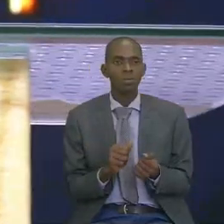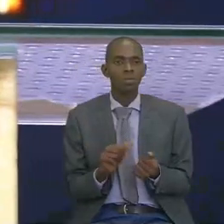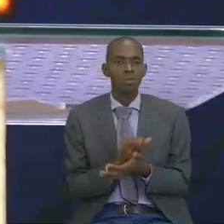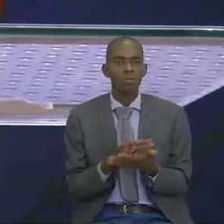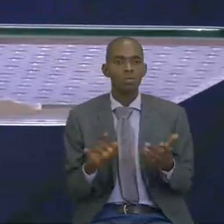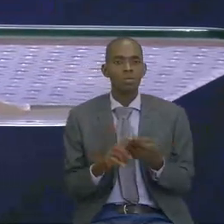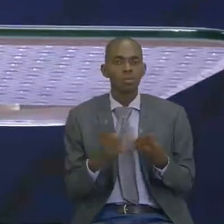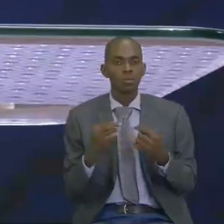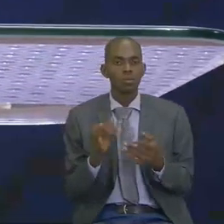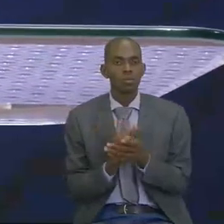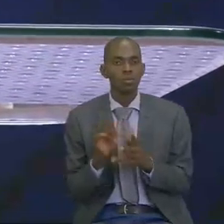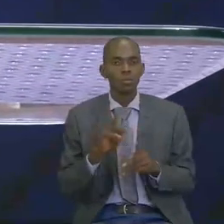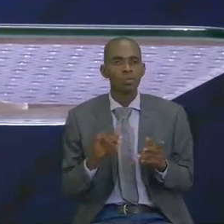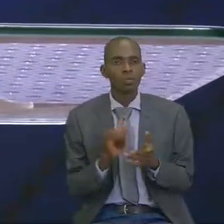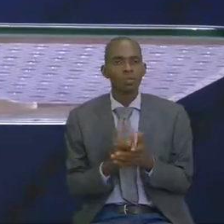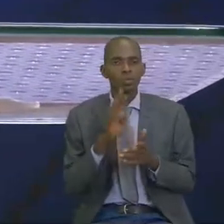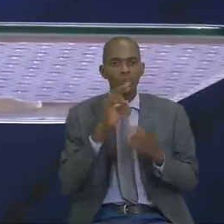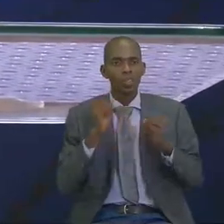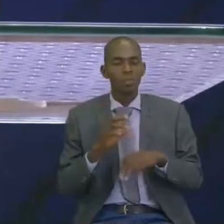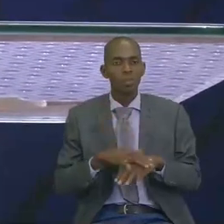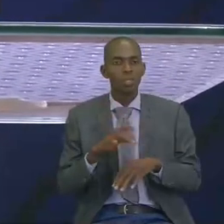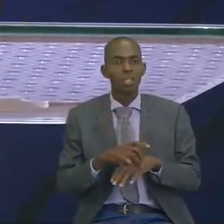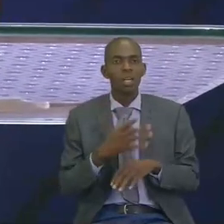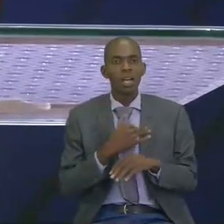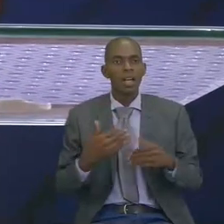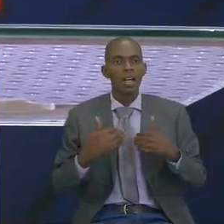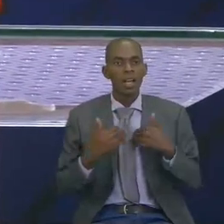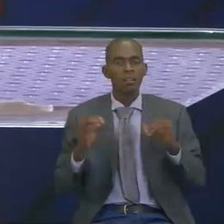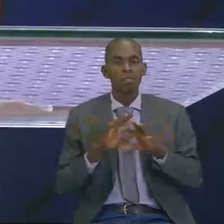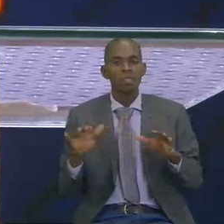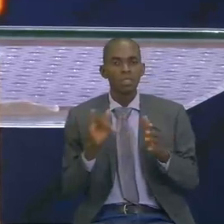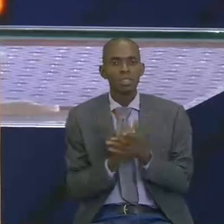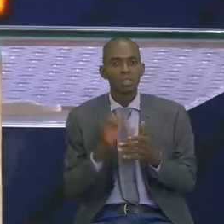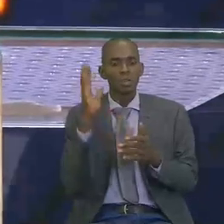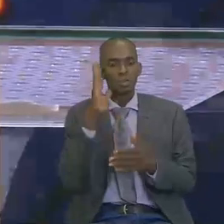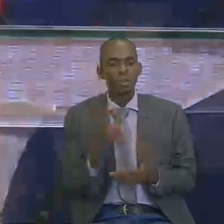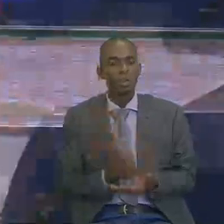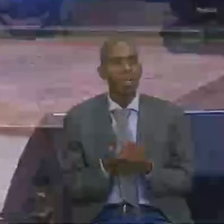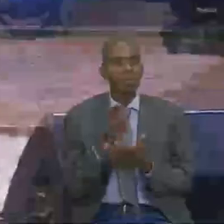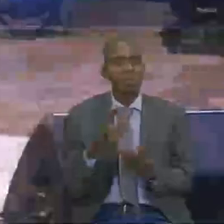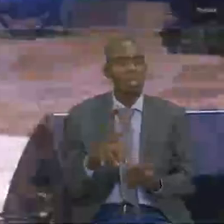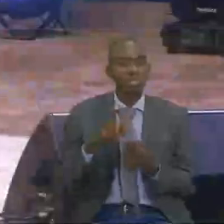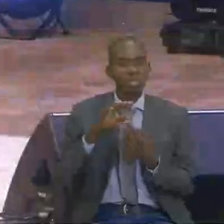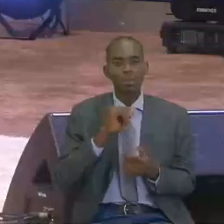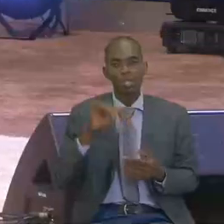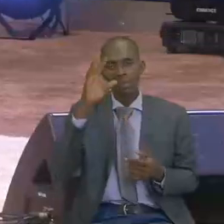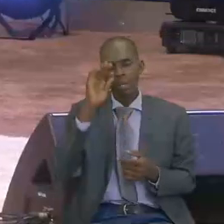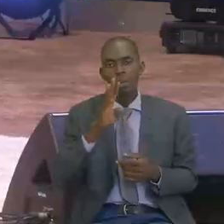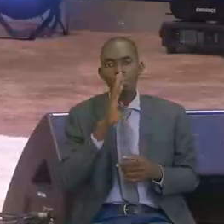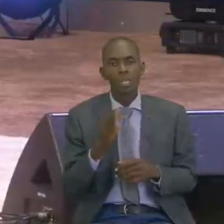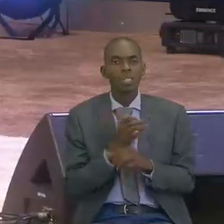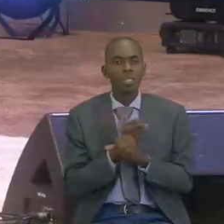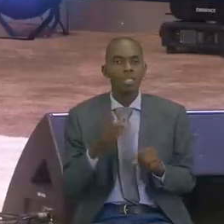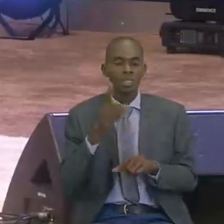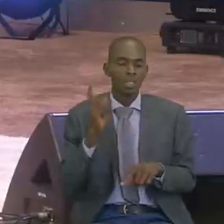de ces gens qui sont puissants sur cette terre, qui n'auront rien qui les qualifie pour le ciel. Si un homme ne naît de nouveau, il ne